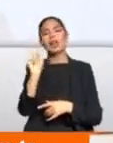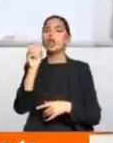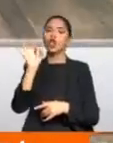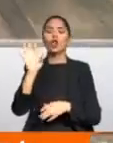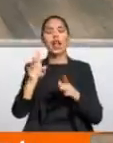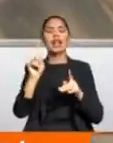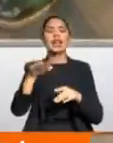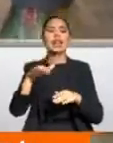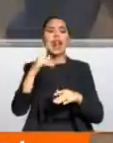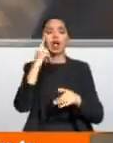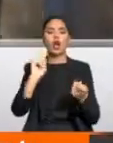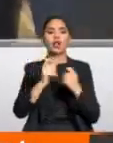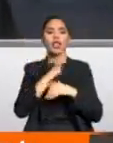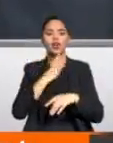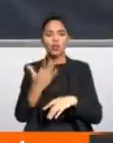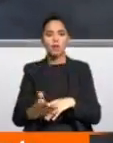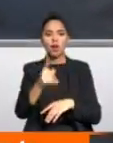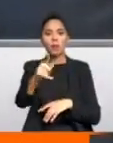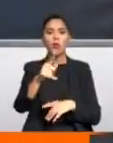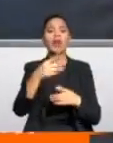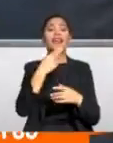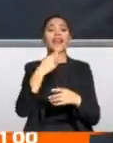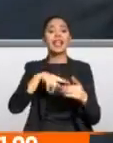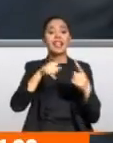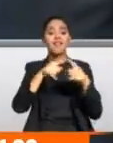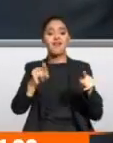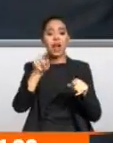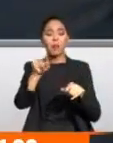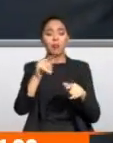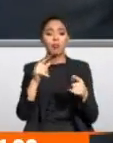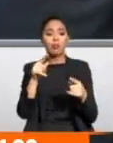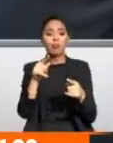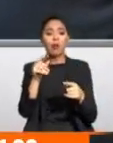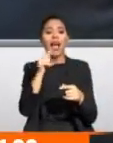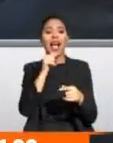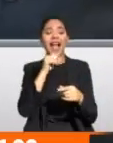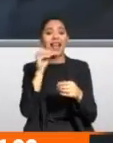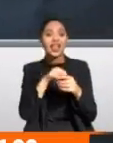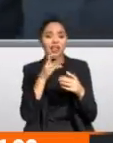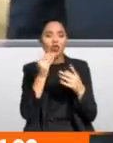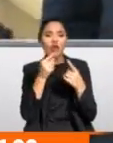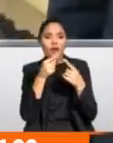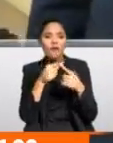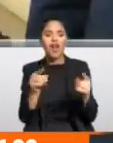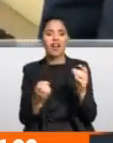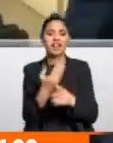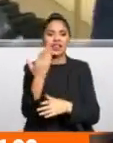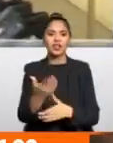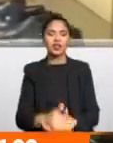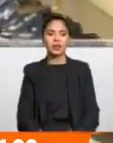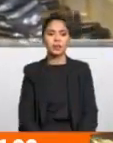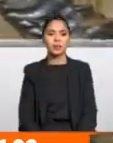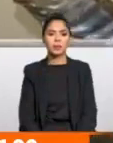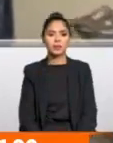arasında değişiyor. Kadınlarda farklılıkları görmeye hep alışkınız ama bu sefer sıra sanırım erkeklerde. Nedir bu tekir bekir ayakkabılar?